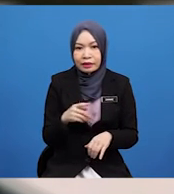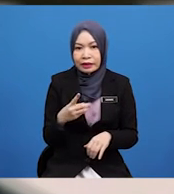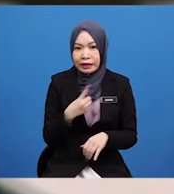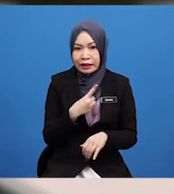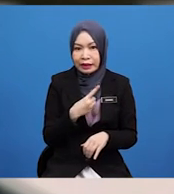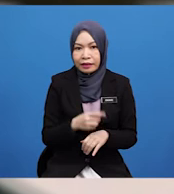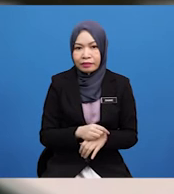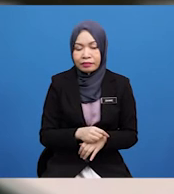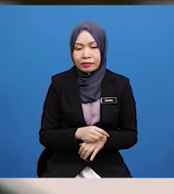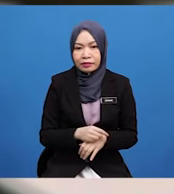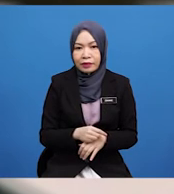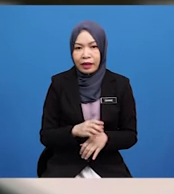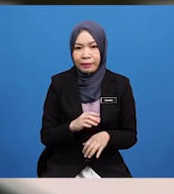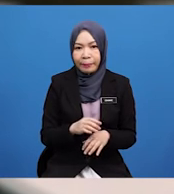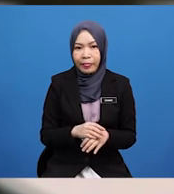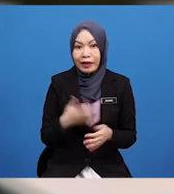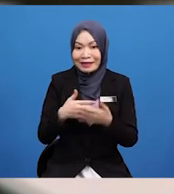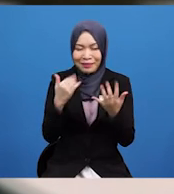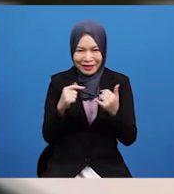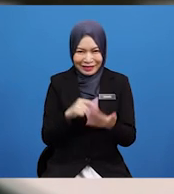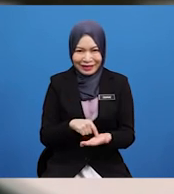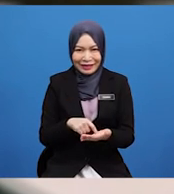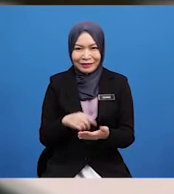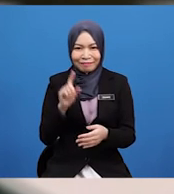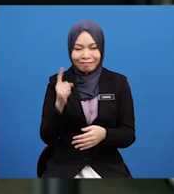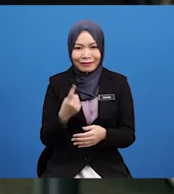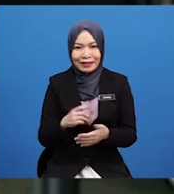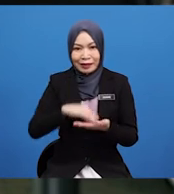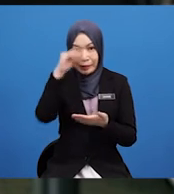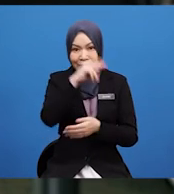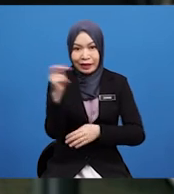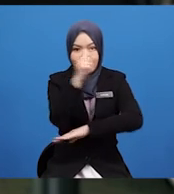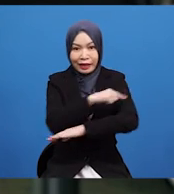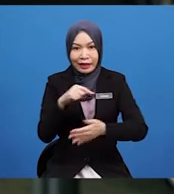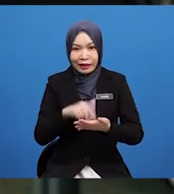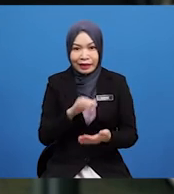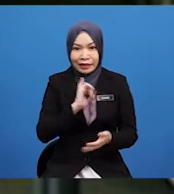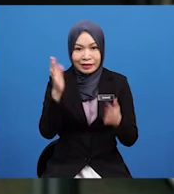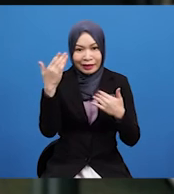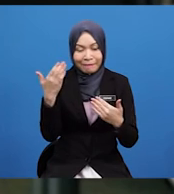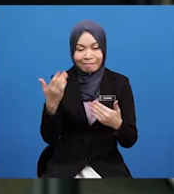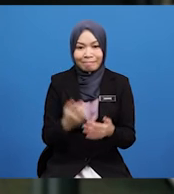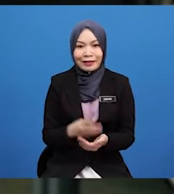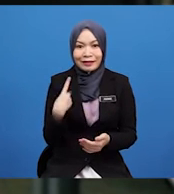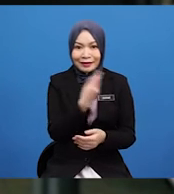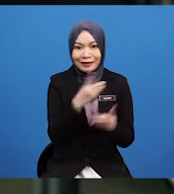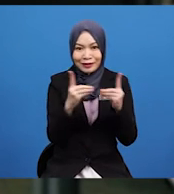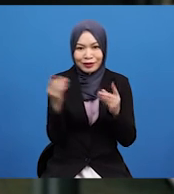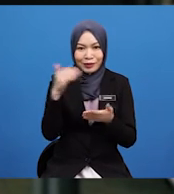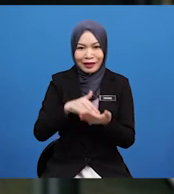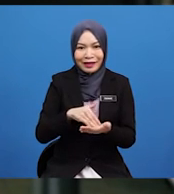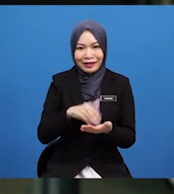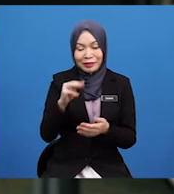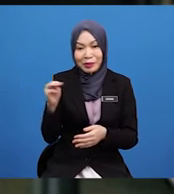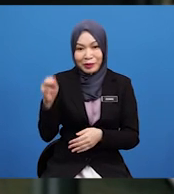sampai di sini dahulu pembelajaran kita pada hari ini Semoga kita bertemu lagi ya murid-murid